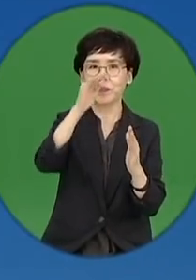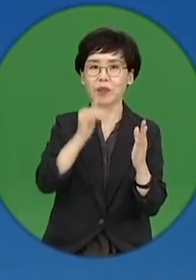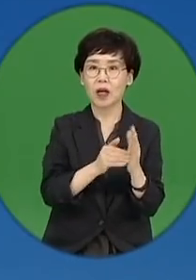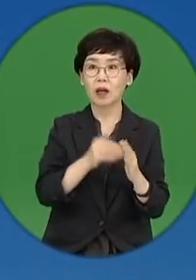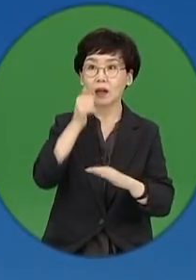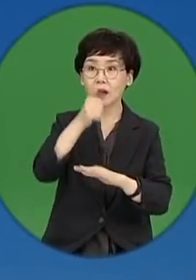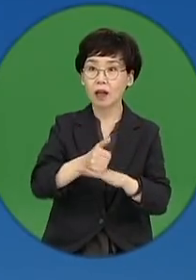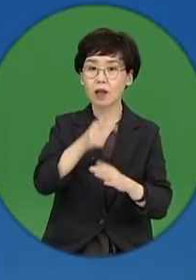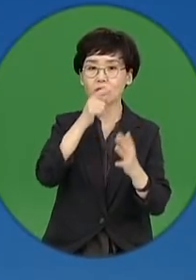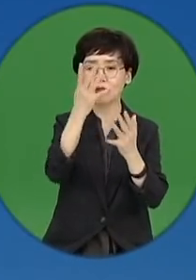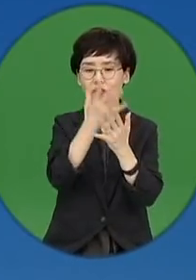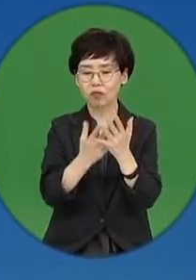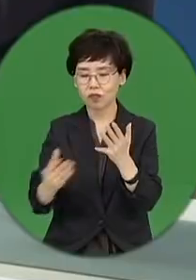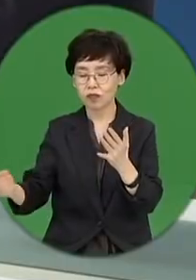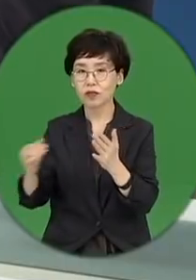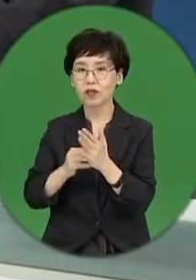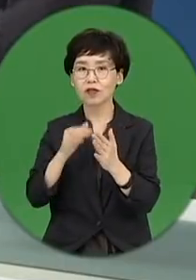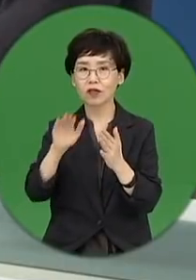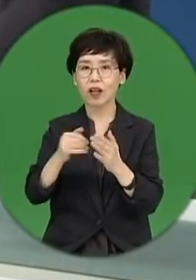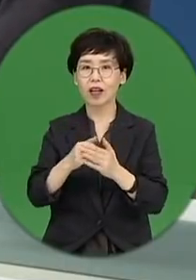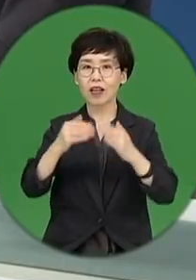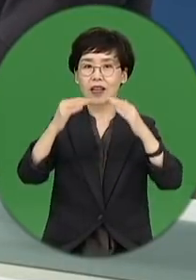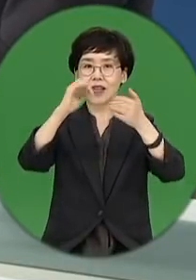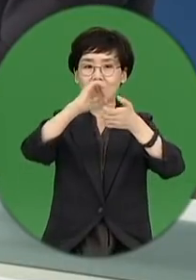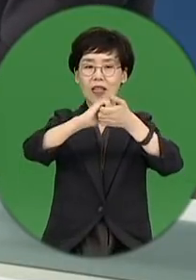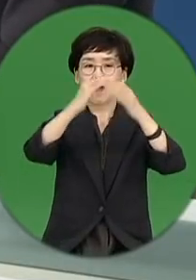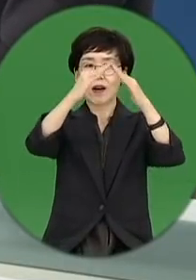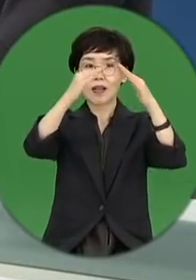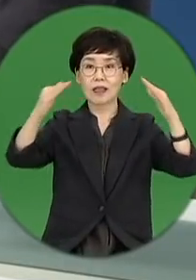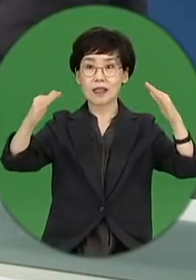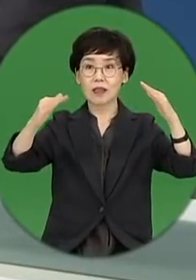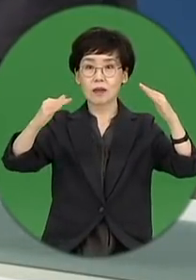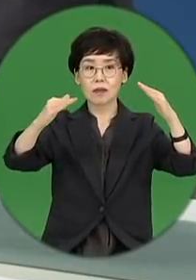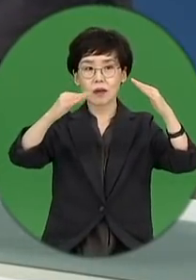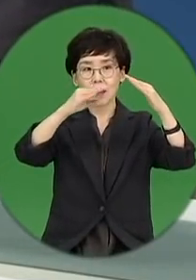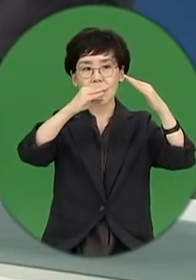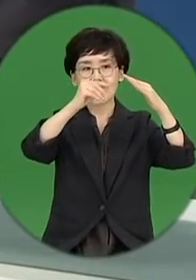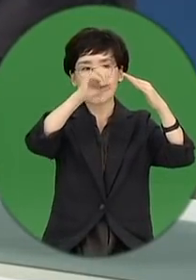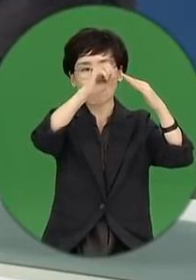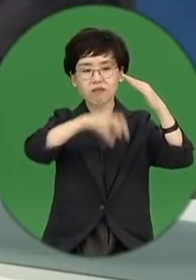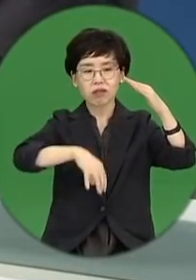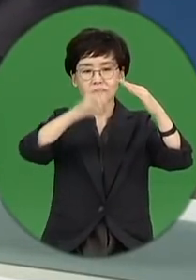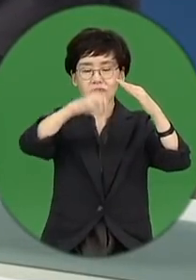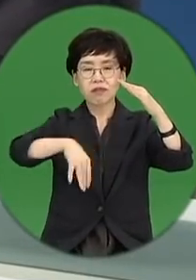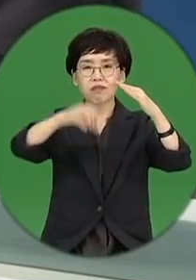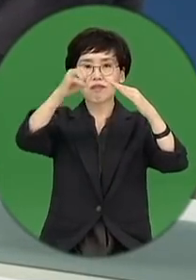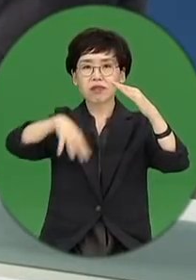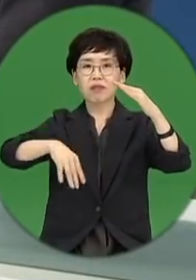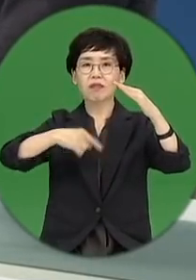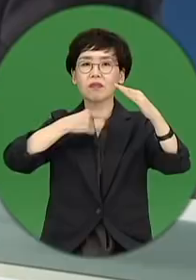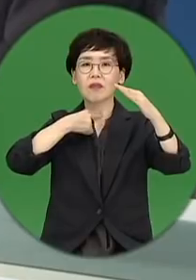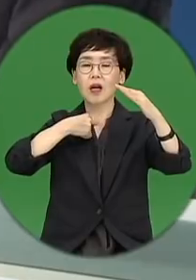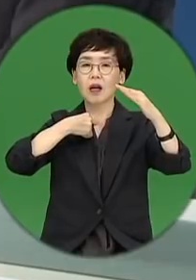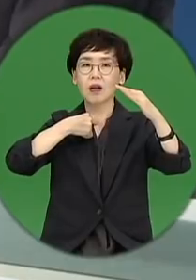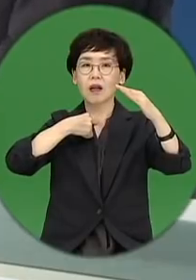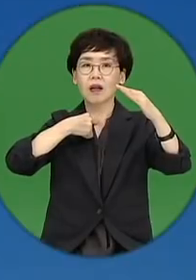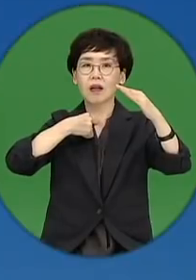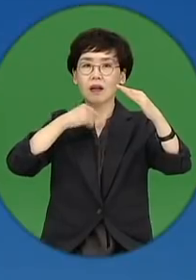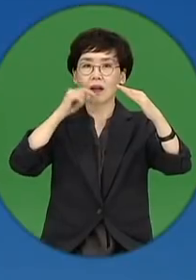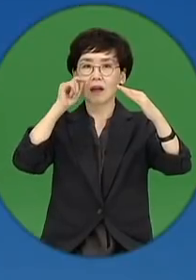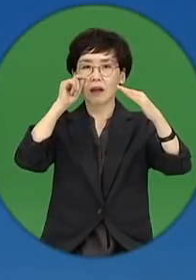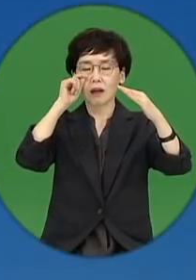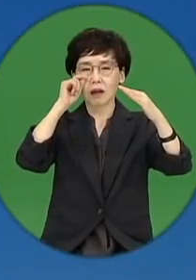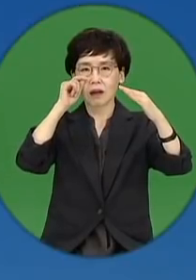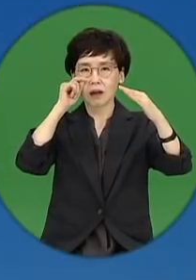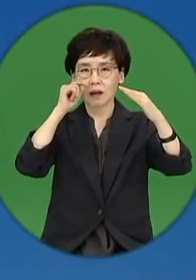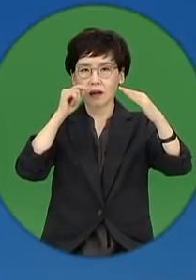나중에 물 빠지고 나니까 기와 지붕 밑에 흙도 다 떨어지고 용두만 남아 있었어요. 기와의 집에 이제 용두라고 하는 건데 그 나중에